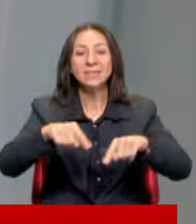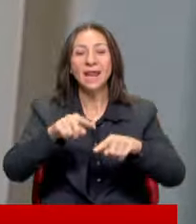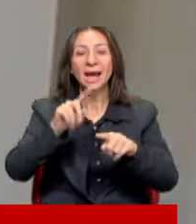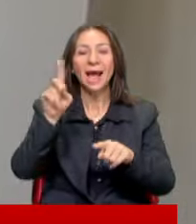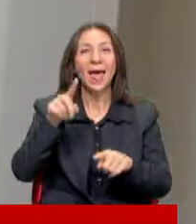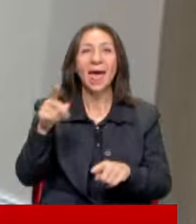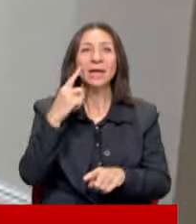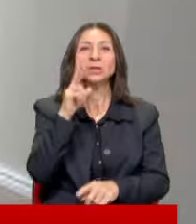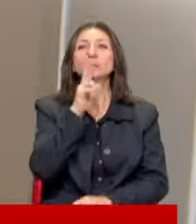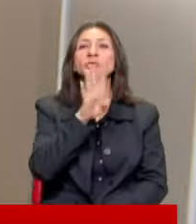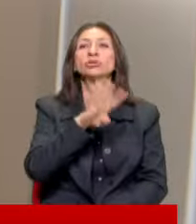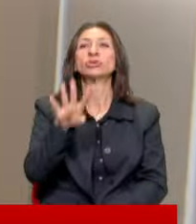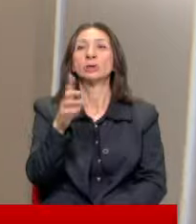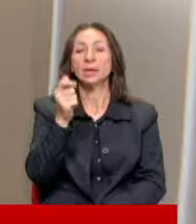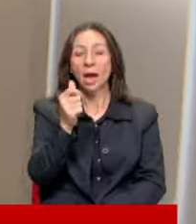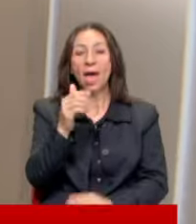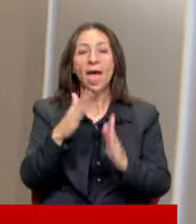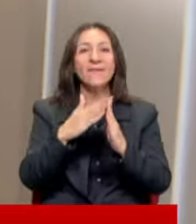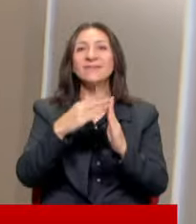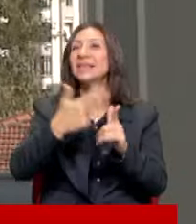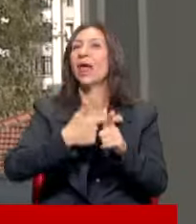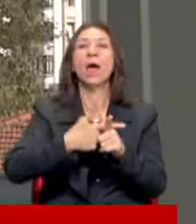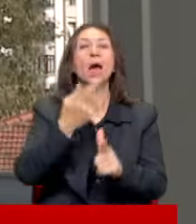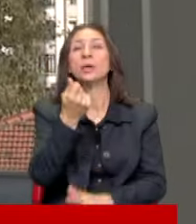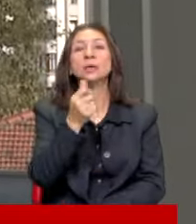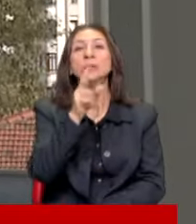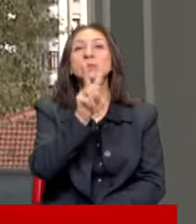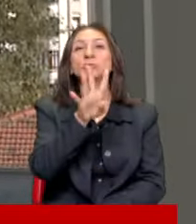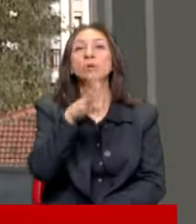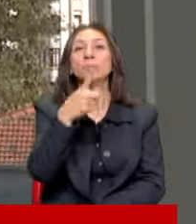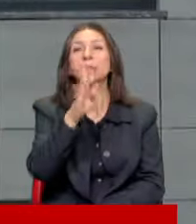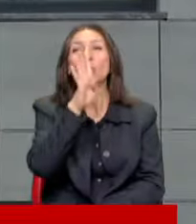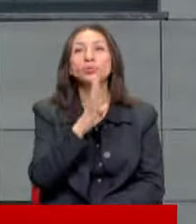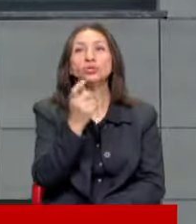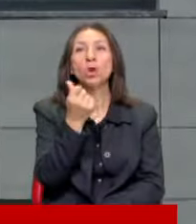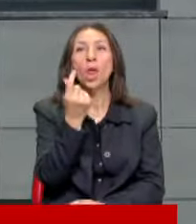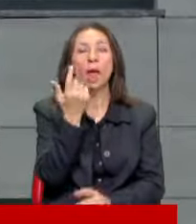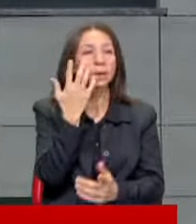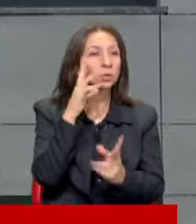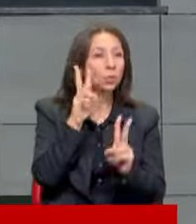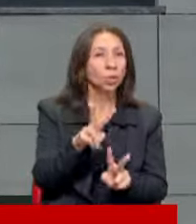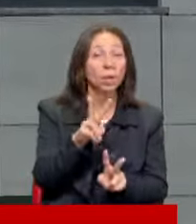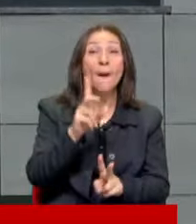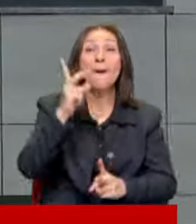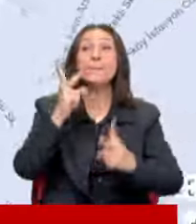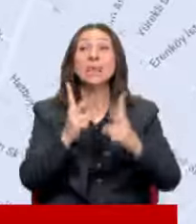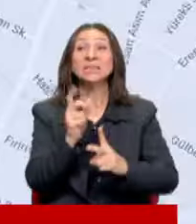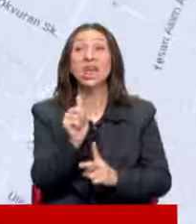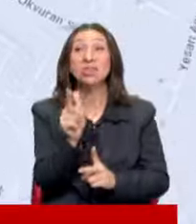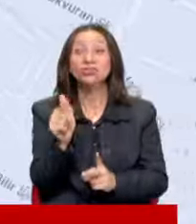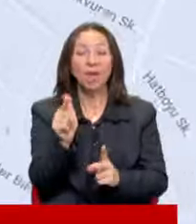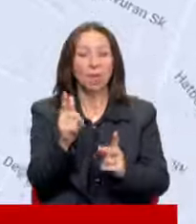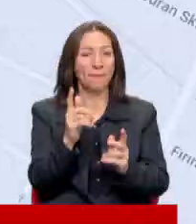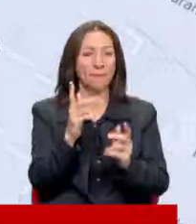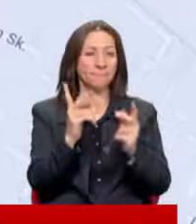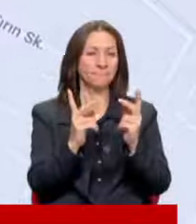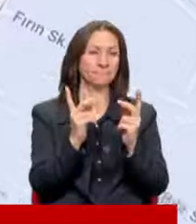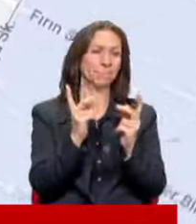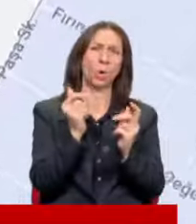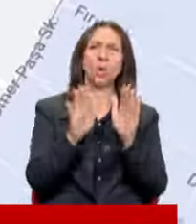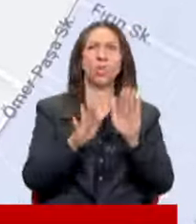244 lira ortalama konut kirası İsa 2.400 L olarak ölçüldü bazı ilçelerde ortalama kiralar